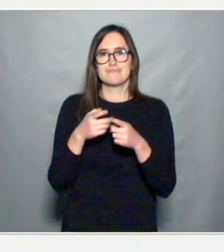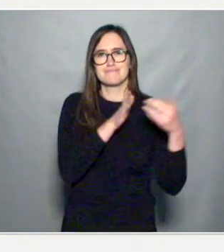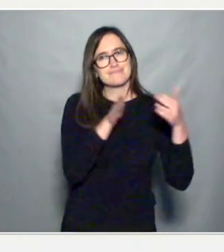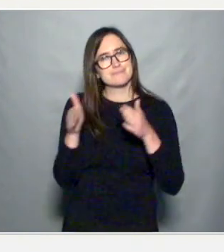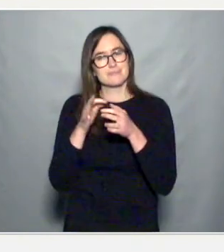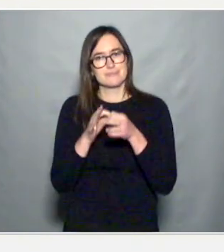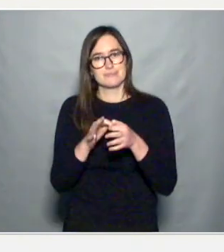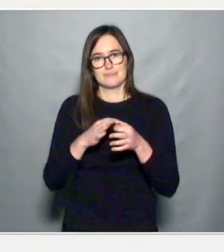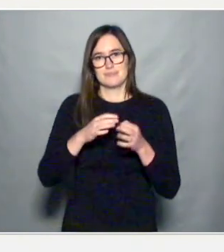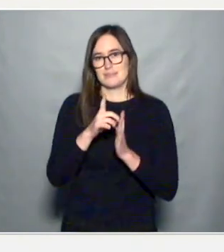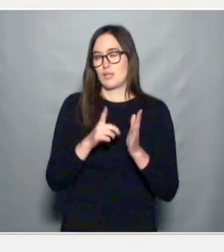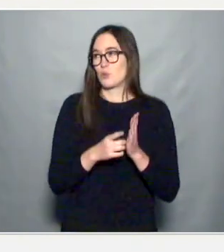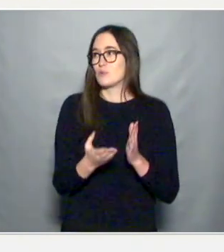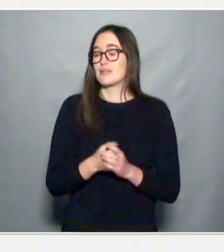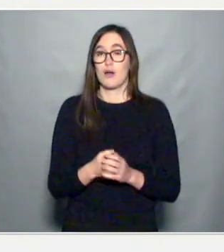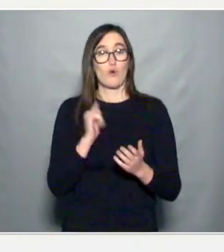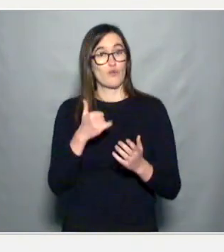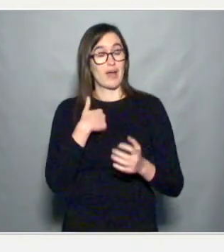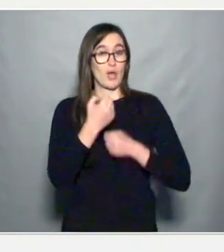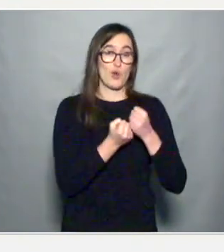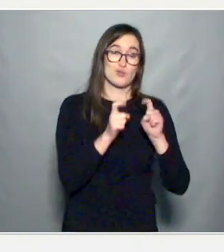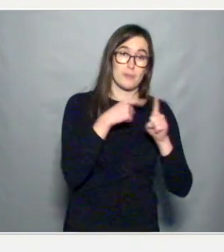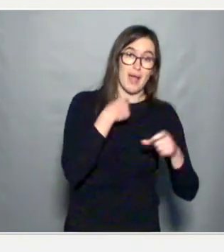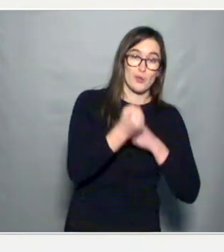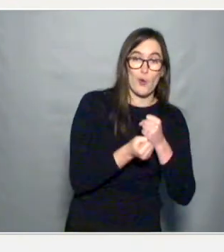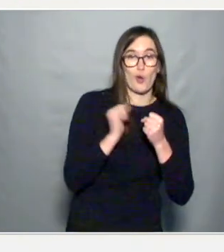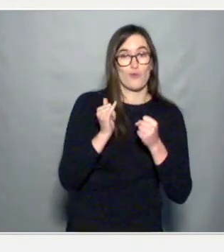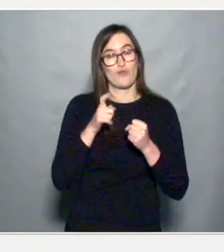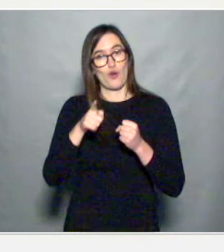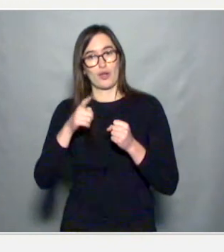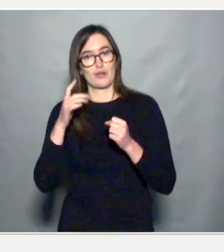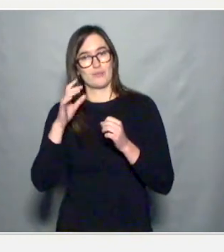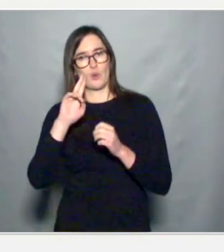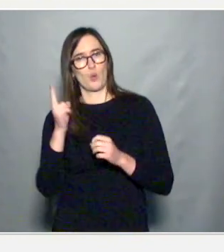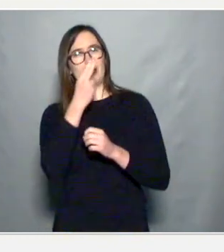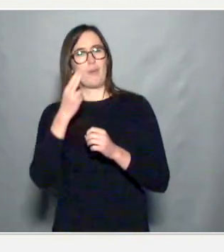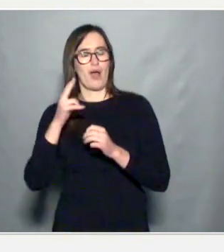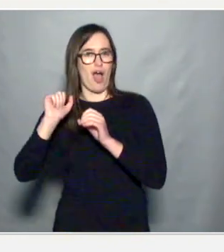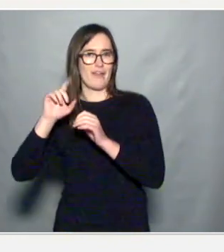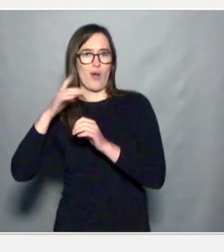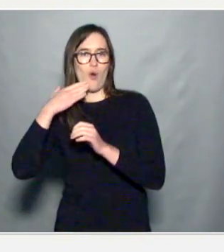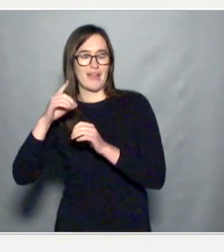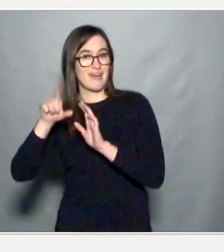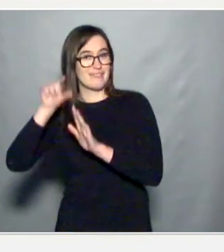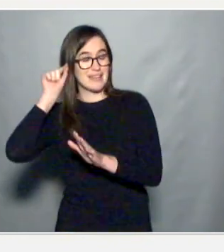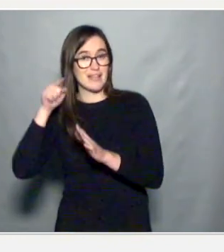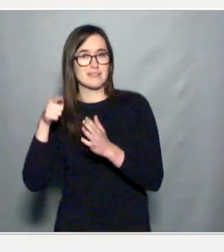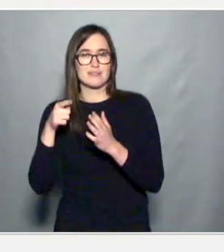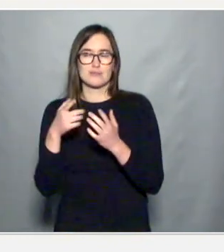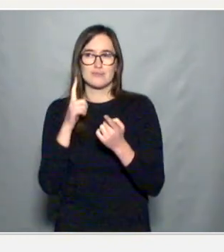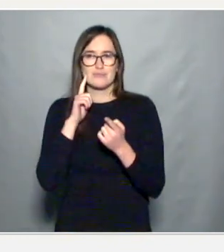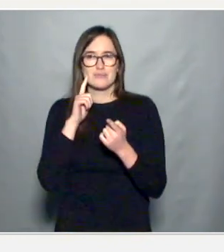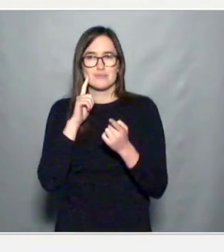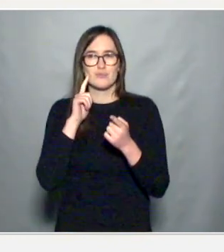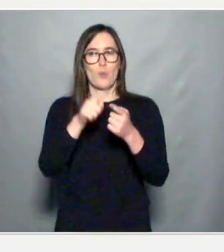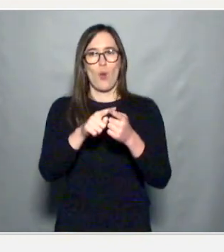jag gör? Varför finns underbara ADHD? Och varför är det så viktigt att omgivningen också försöker göra rätt och hjälpa människor att nå sin